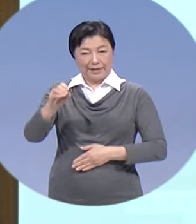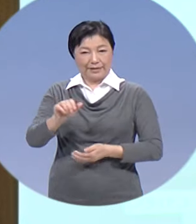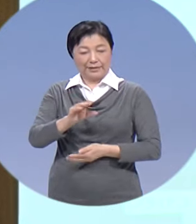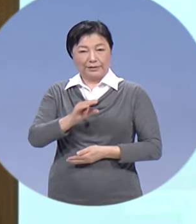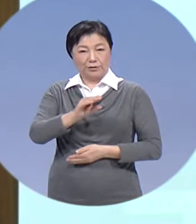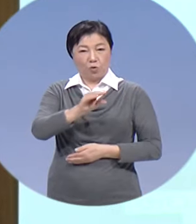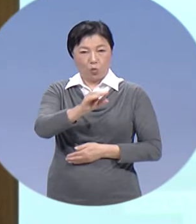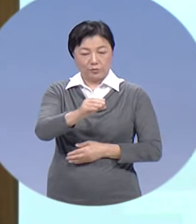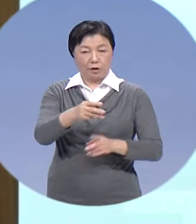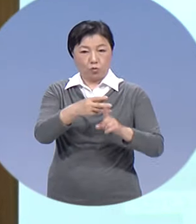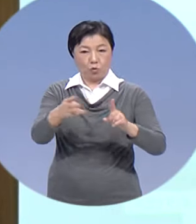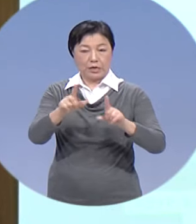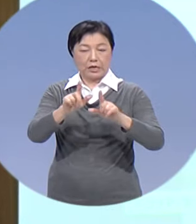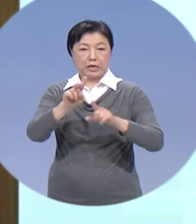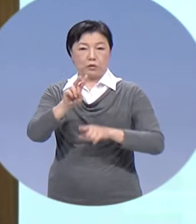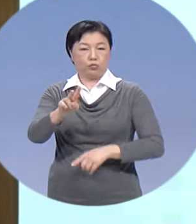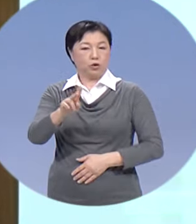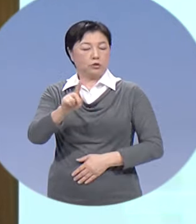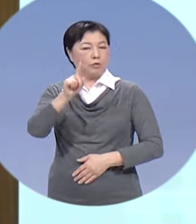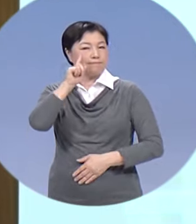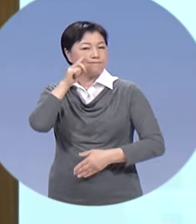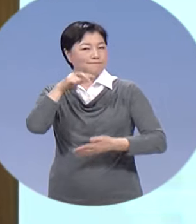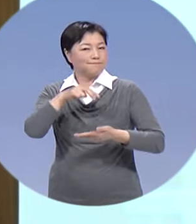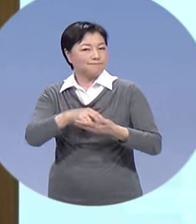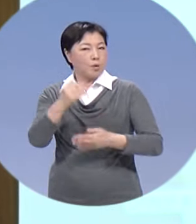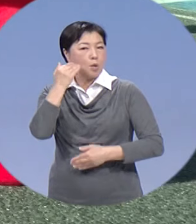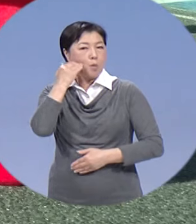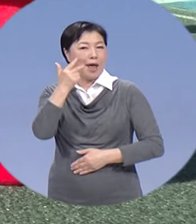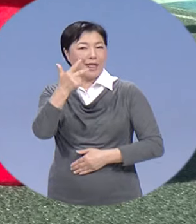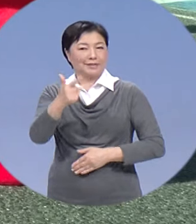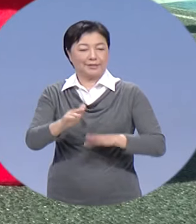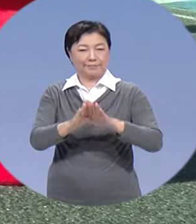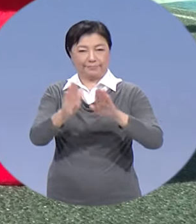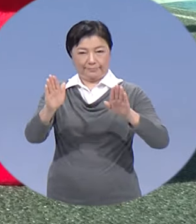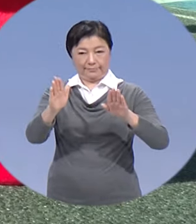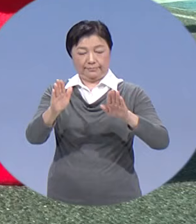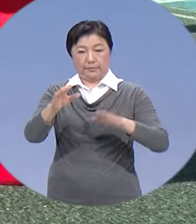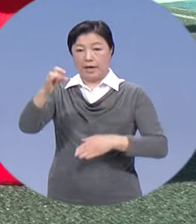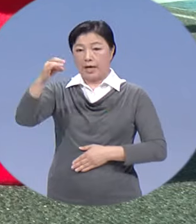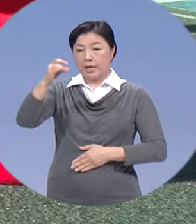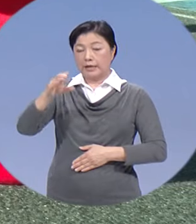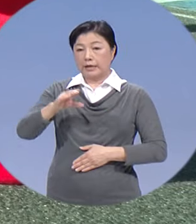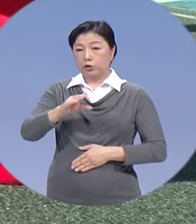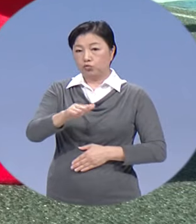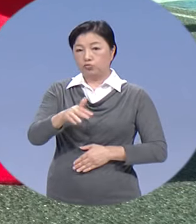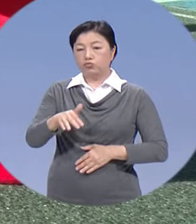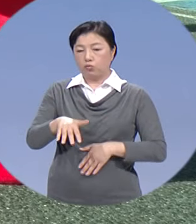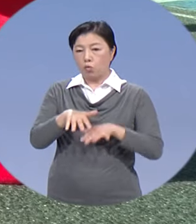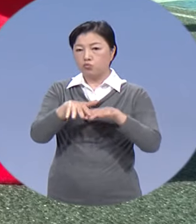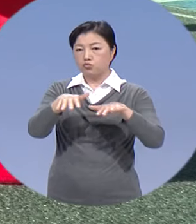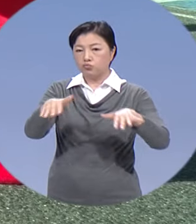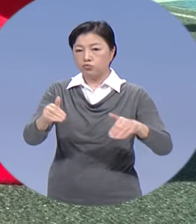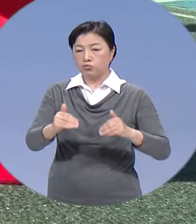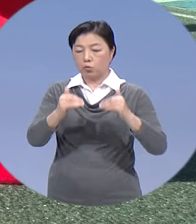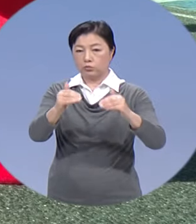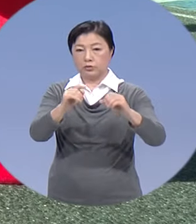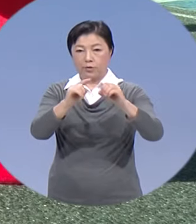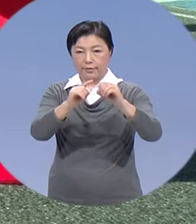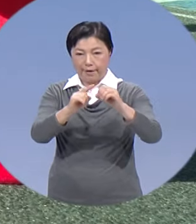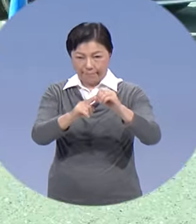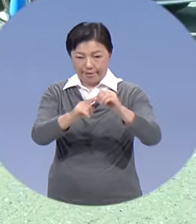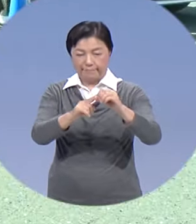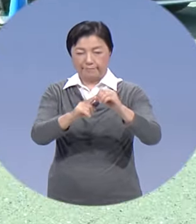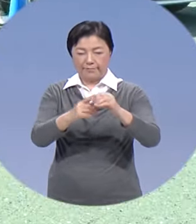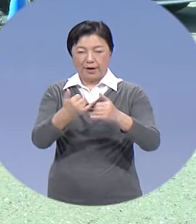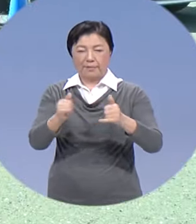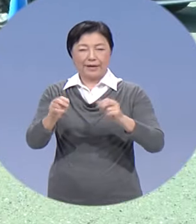の試乗会が茂原市で行われました。これは電気自動車の普及促進を図るために県内の民